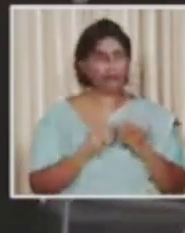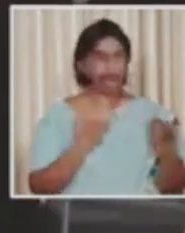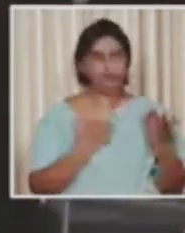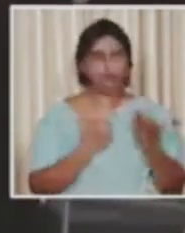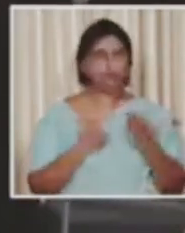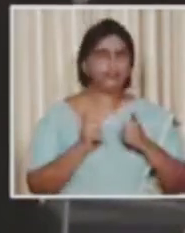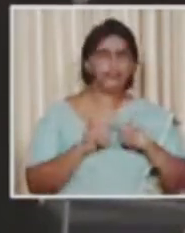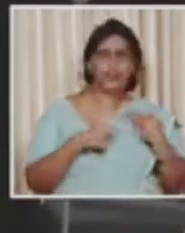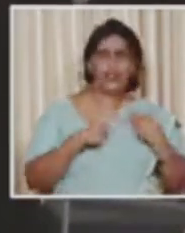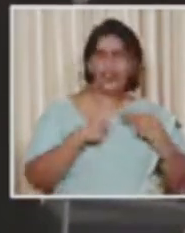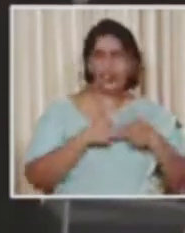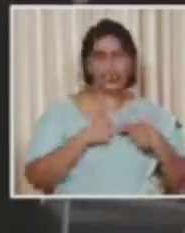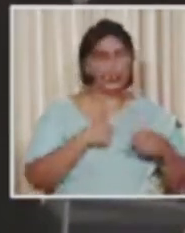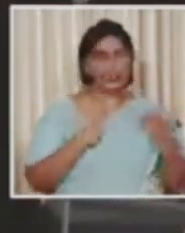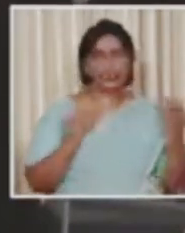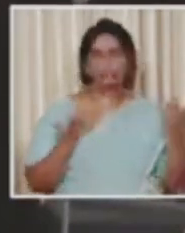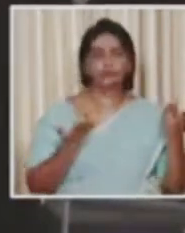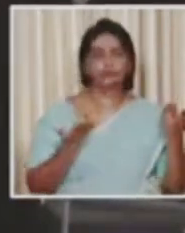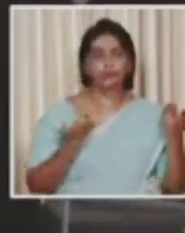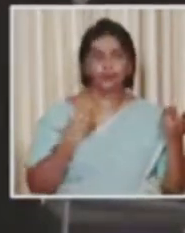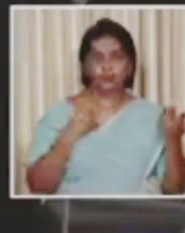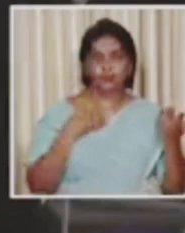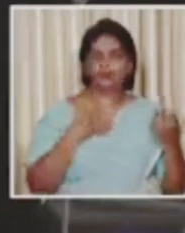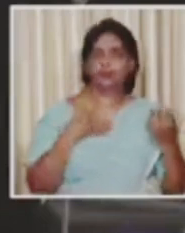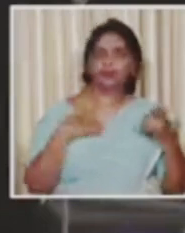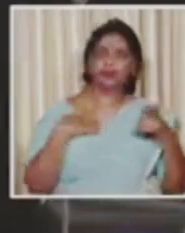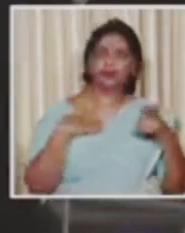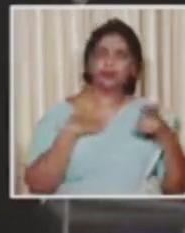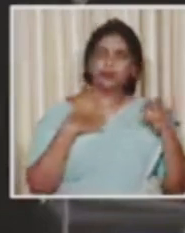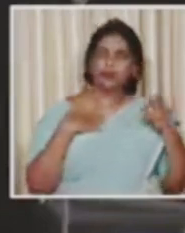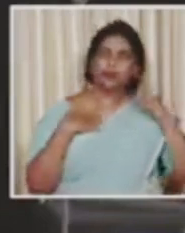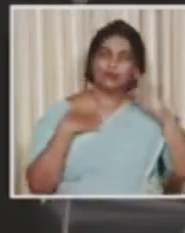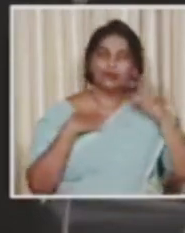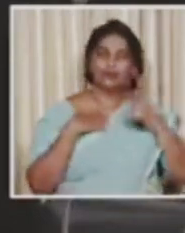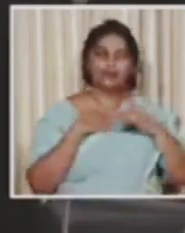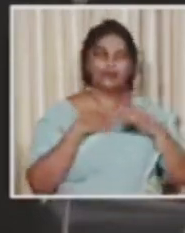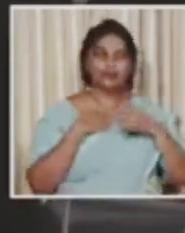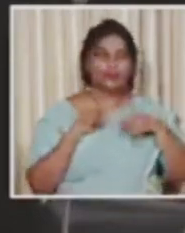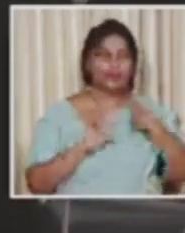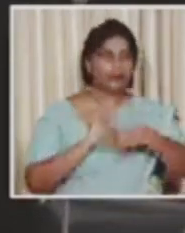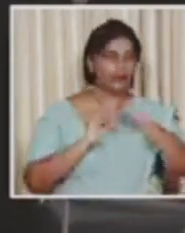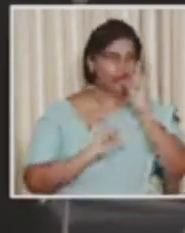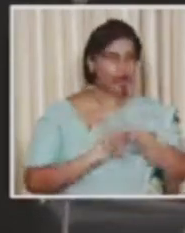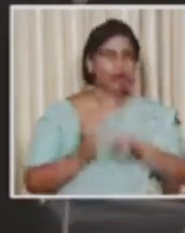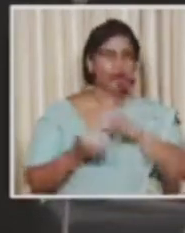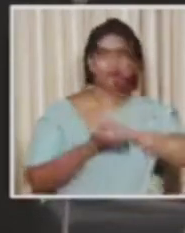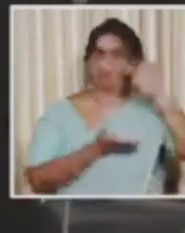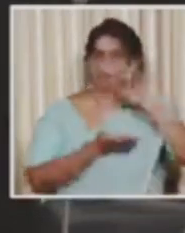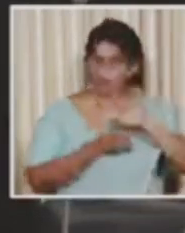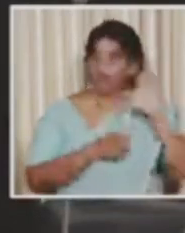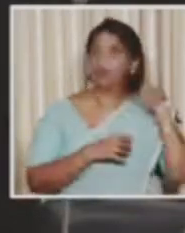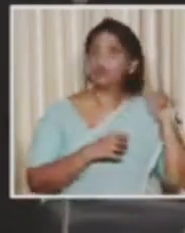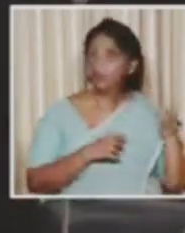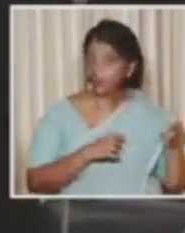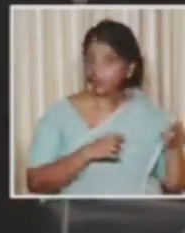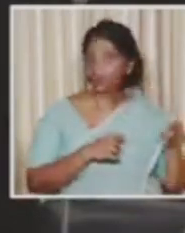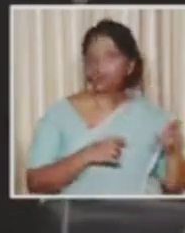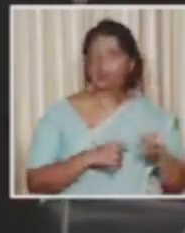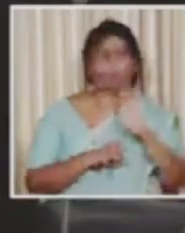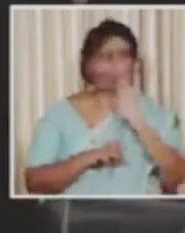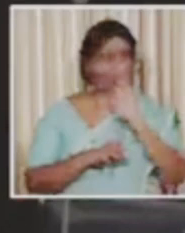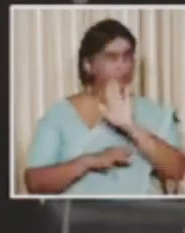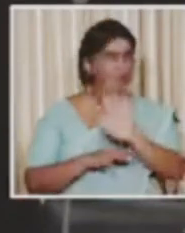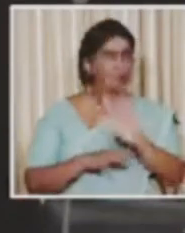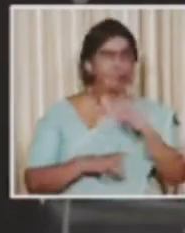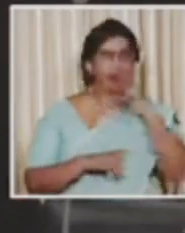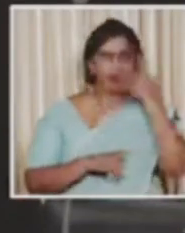නොයෙක් නොයෙක් හේතුන් නිසා මේ අය මොන විදියකට හරි රටෙන් යන්න ඕනි කියලා කල්පනා කරපු සමහර පිරිසක් ඉන්නවා. එතනදී එක එක